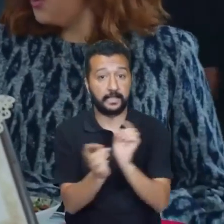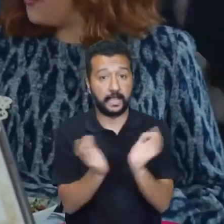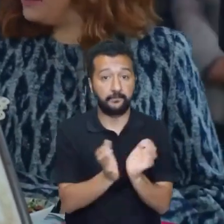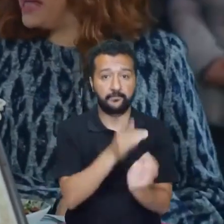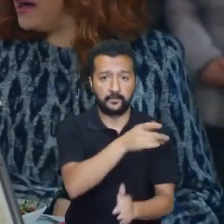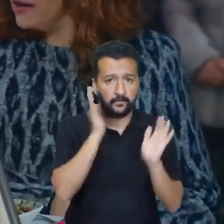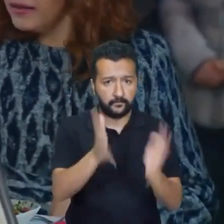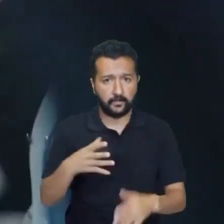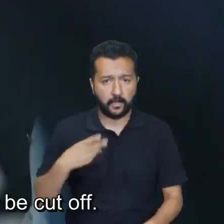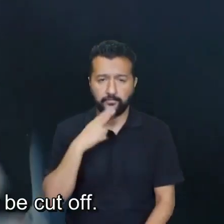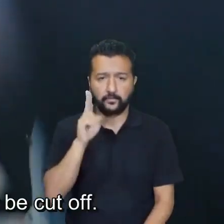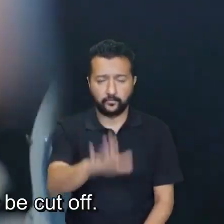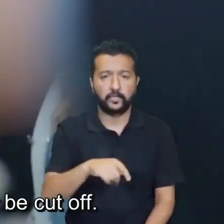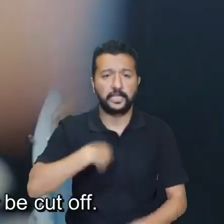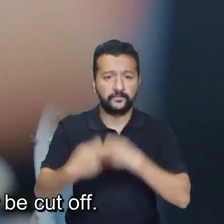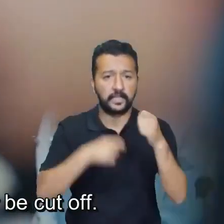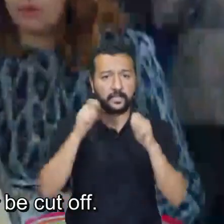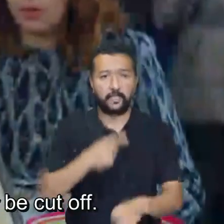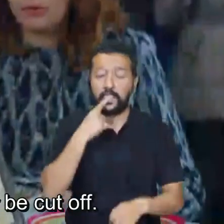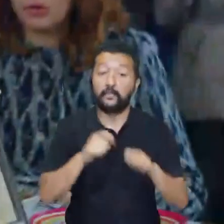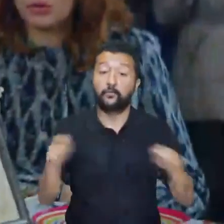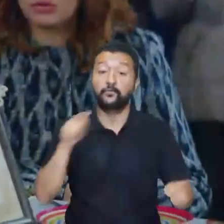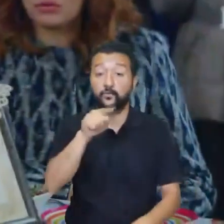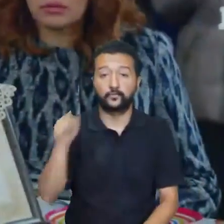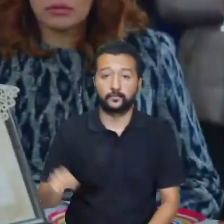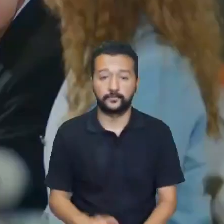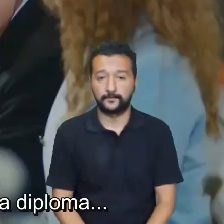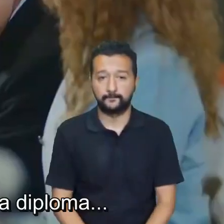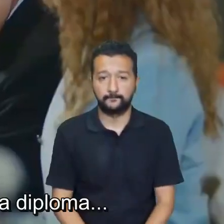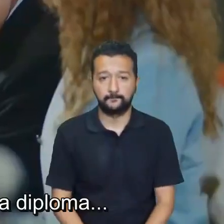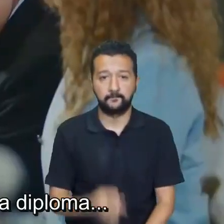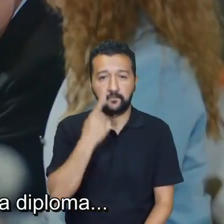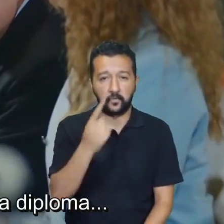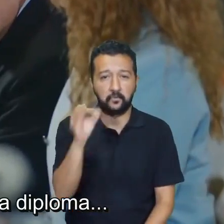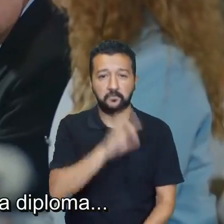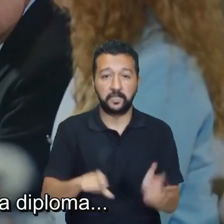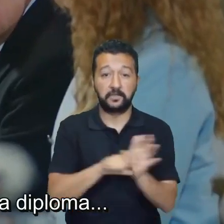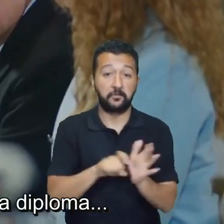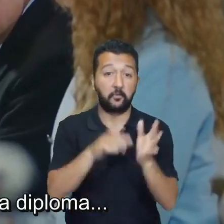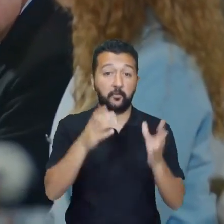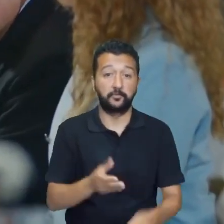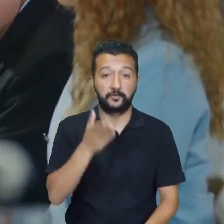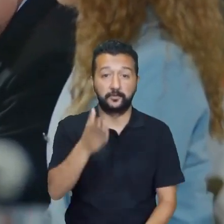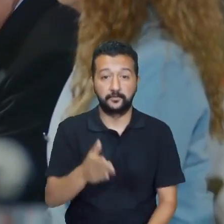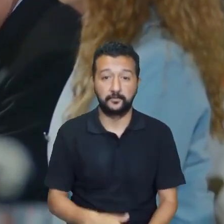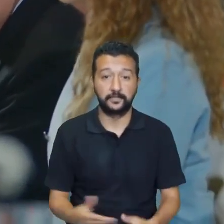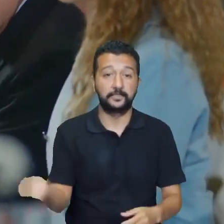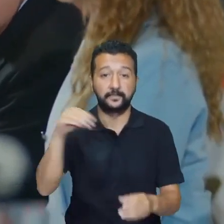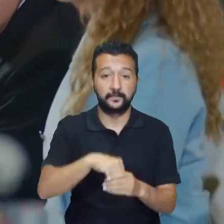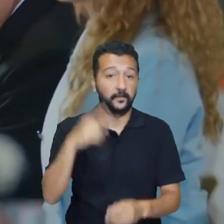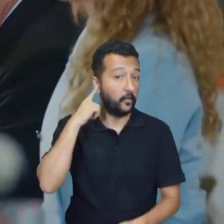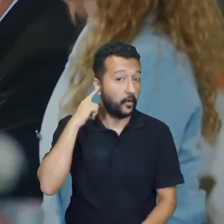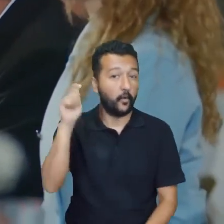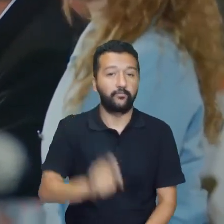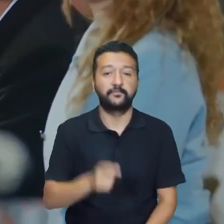ailemizi. Of abla ya. İftira atan dili kopsun. Yan yan baktı. Görmemişin diploması olmuş. Tutmuş